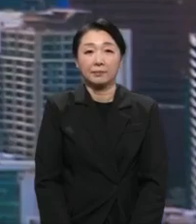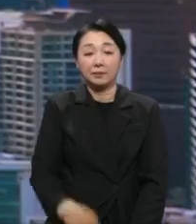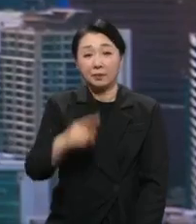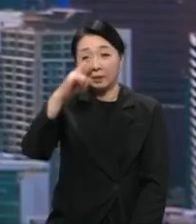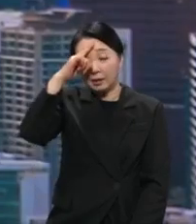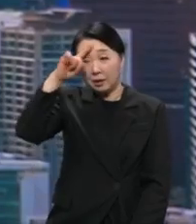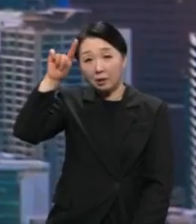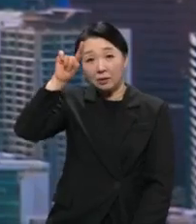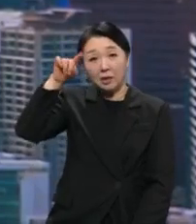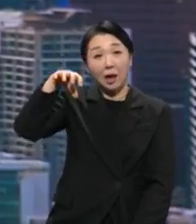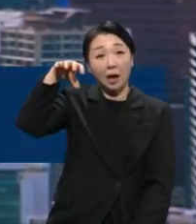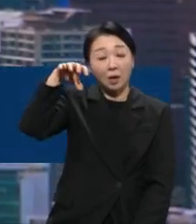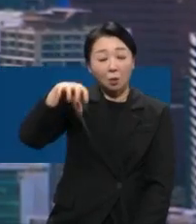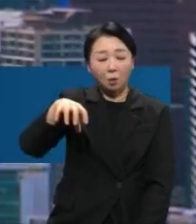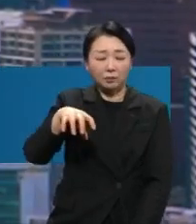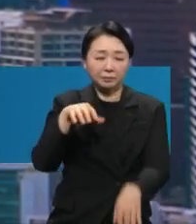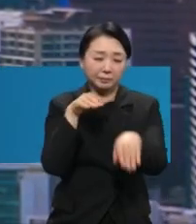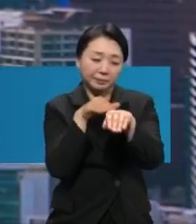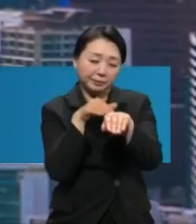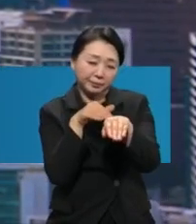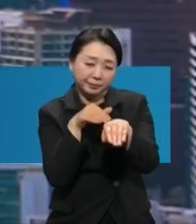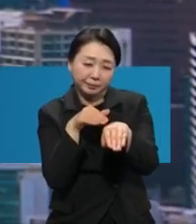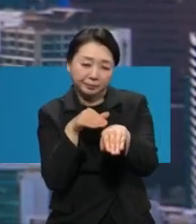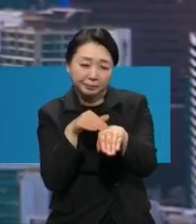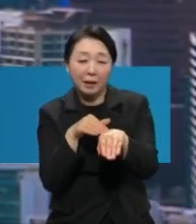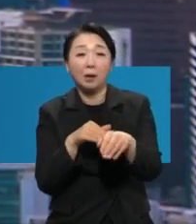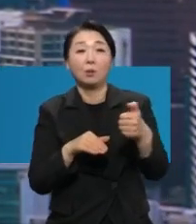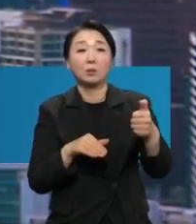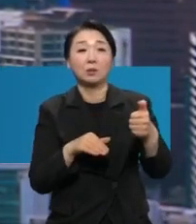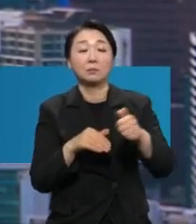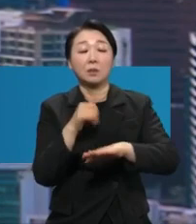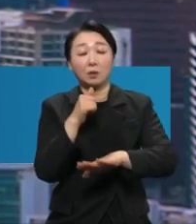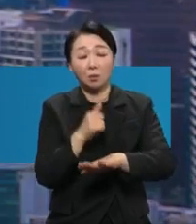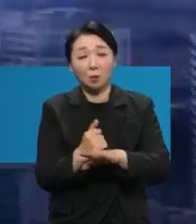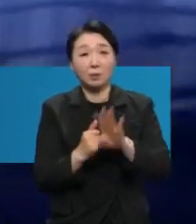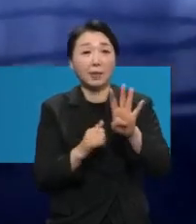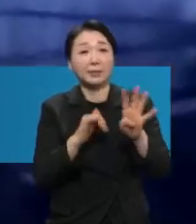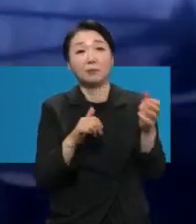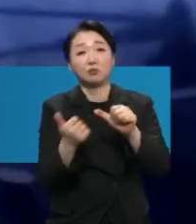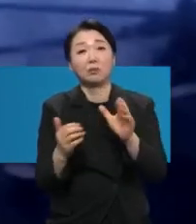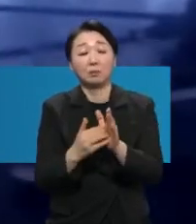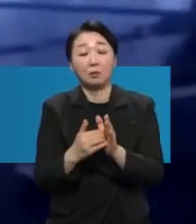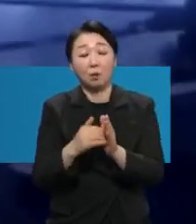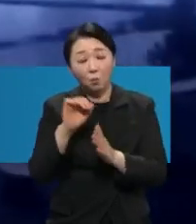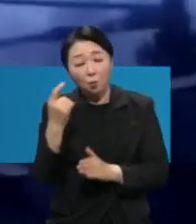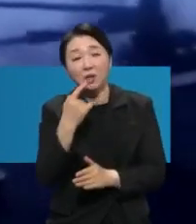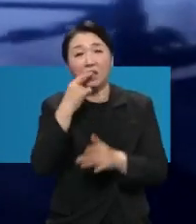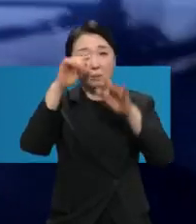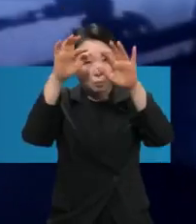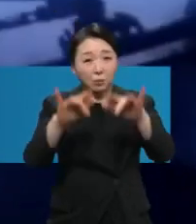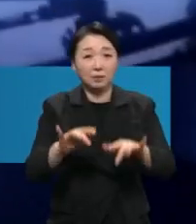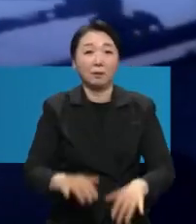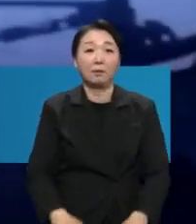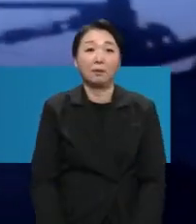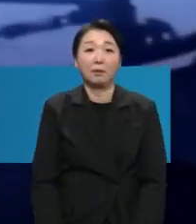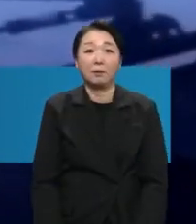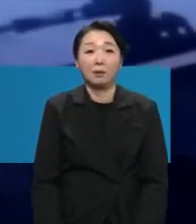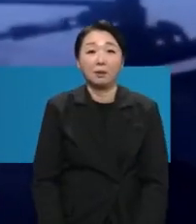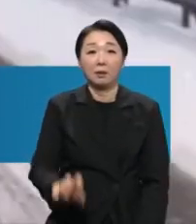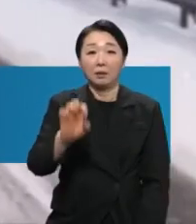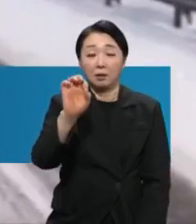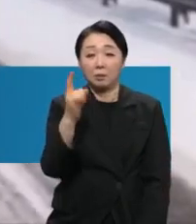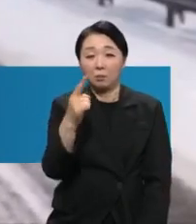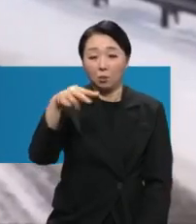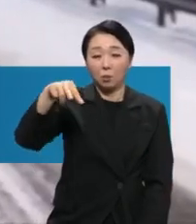러시아에서 50중 추돌 사고가 발생해 네명이 숨졌습니다 폭설 때문이었습니다 현지 시간 8일 모스크바와